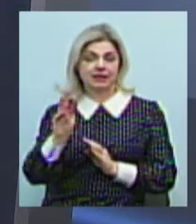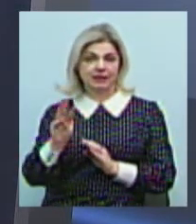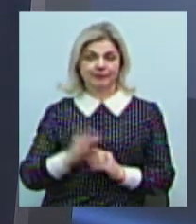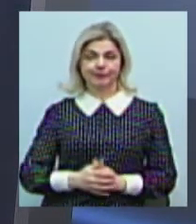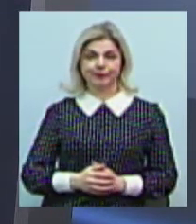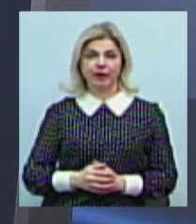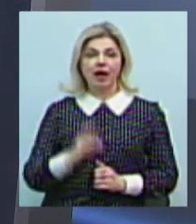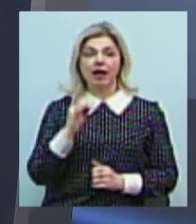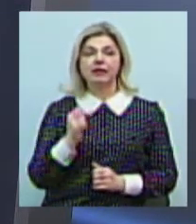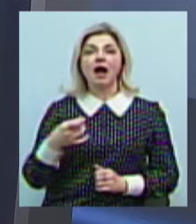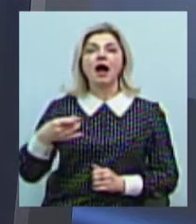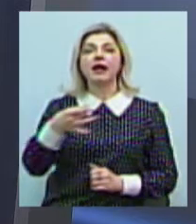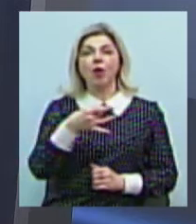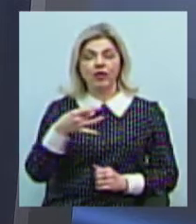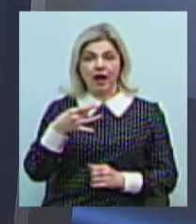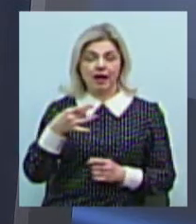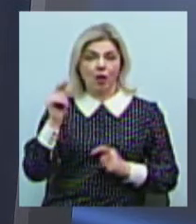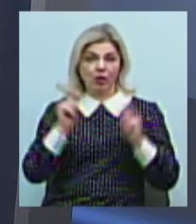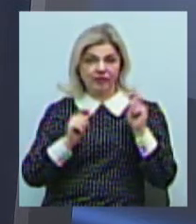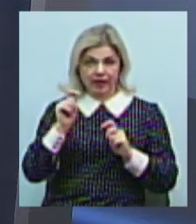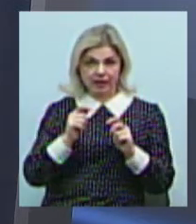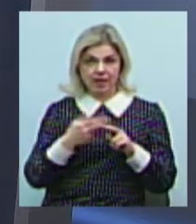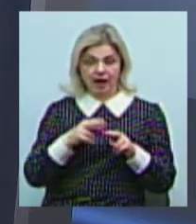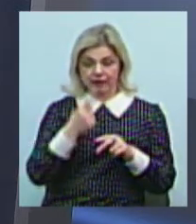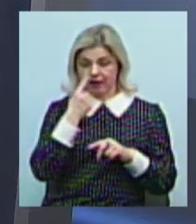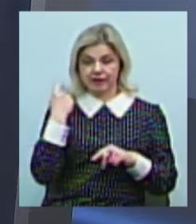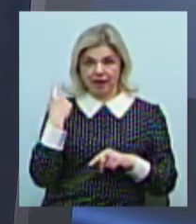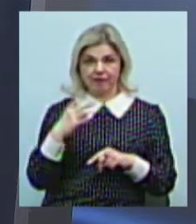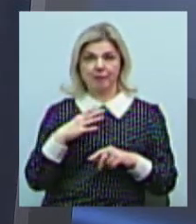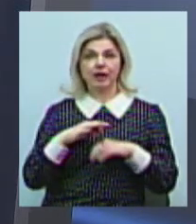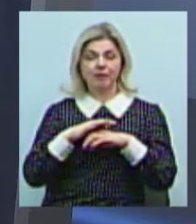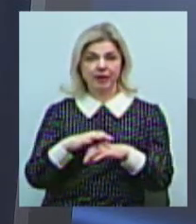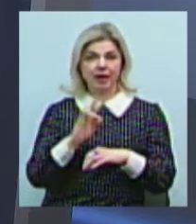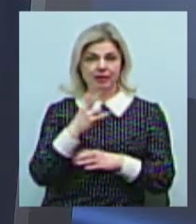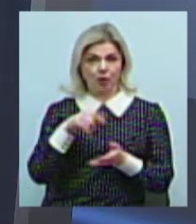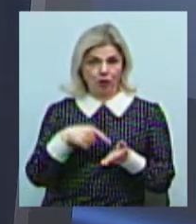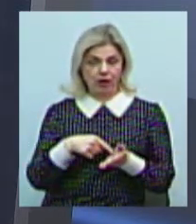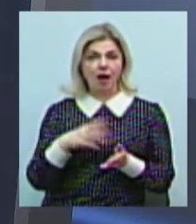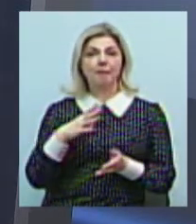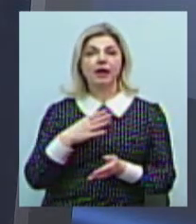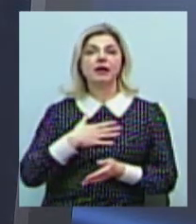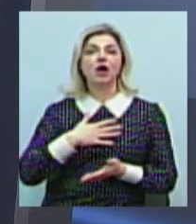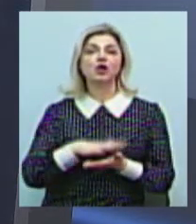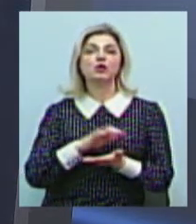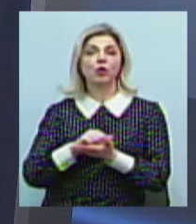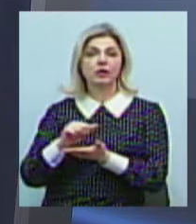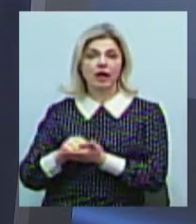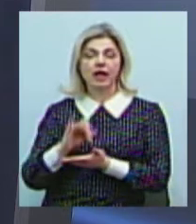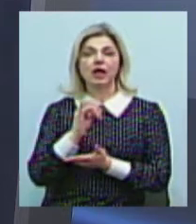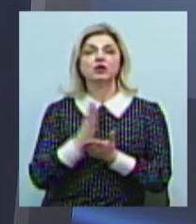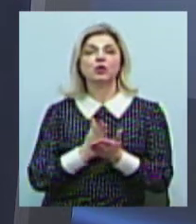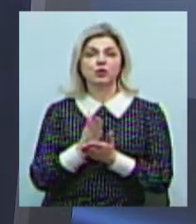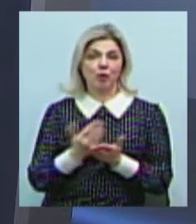76-92-33. На міжрегіональної конференції, яка днями відбулась в Миколаєві, побували наші кореспонденти зі служби